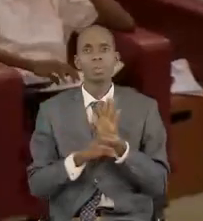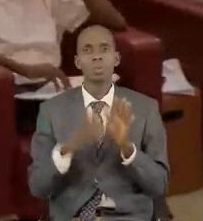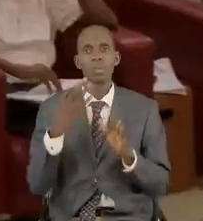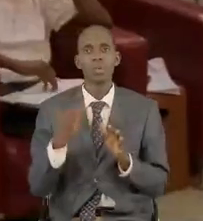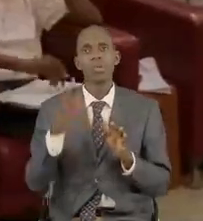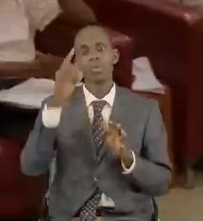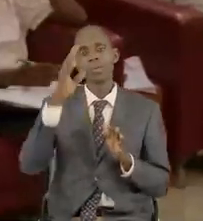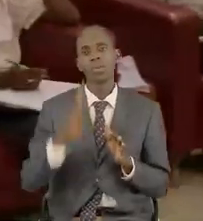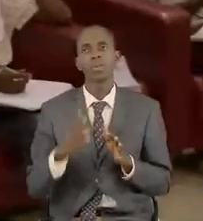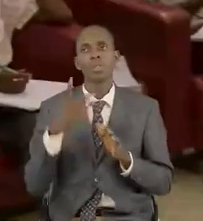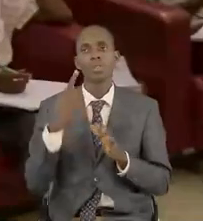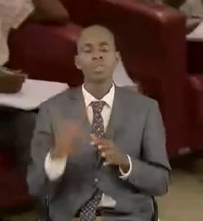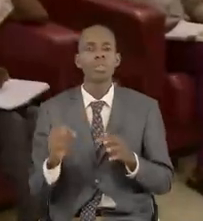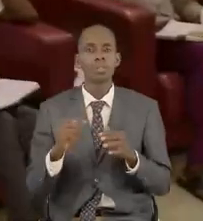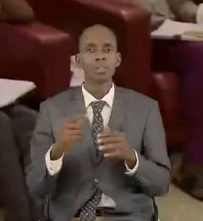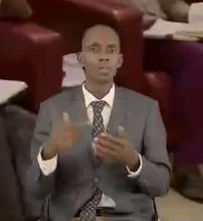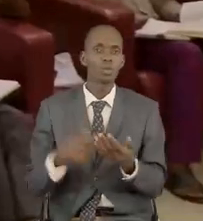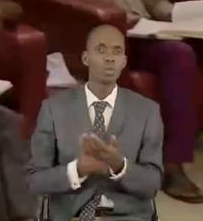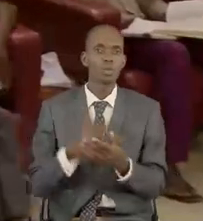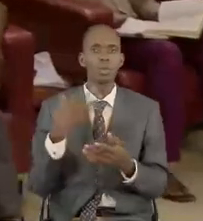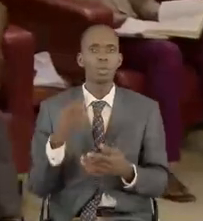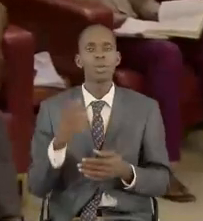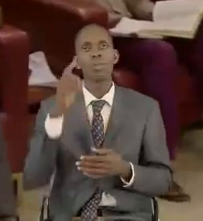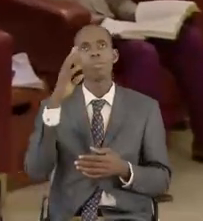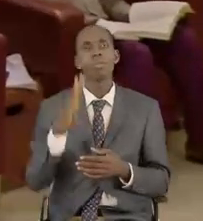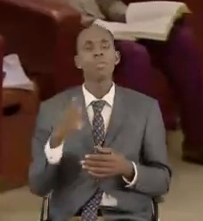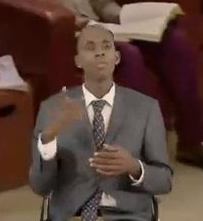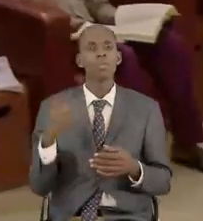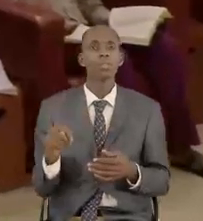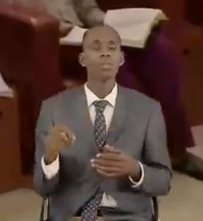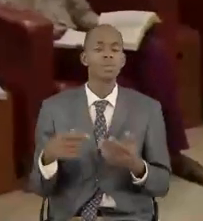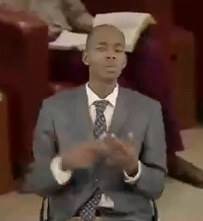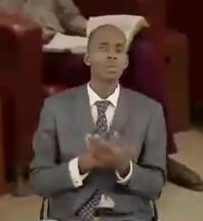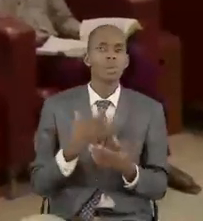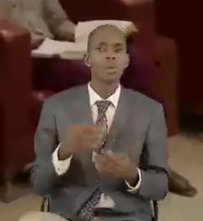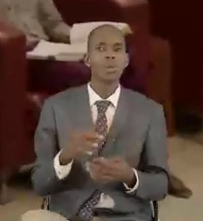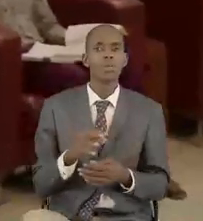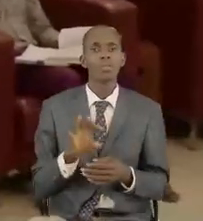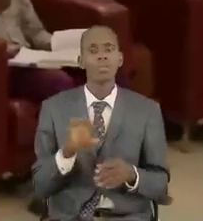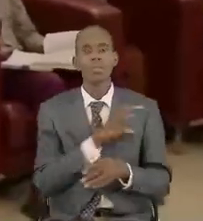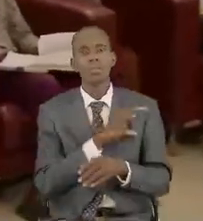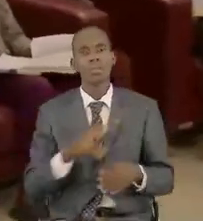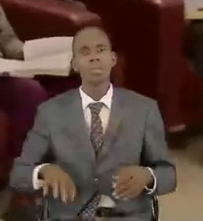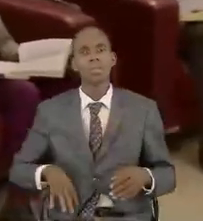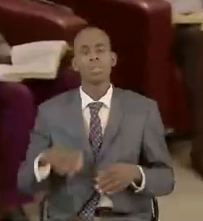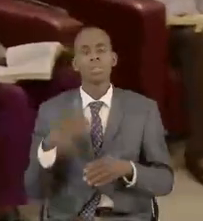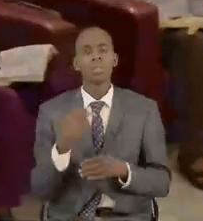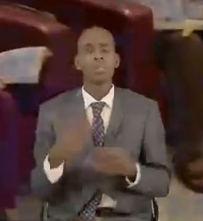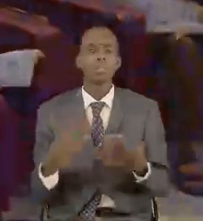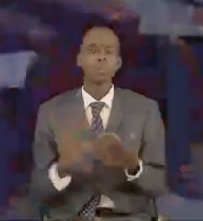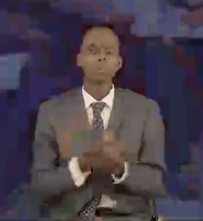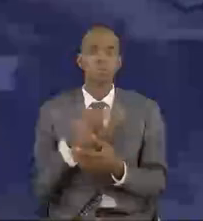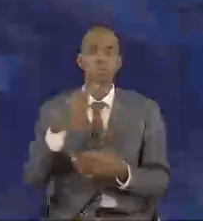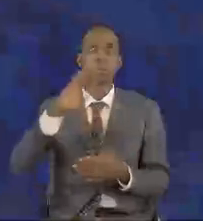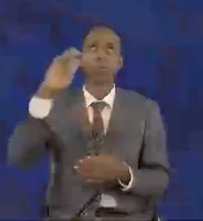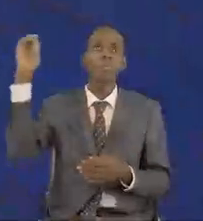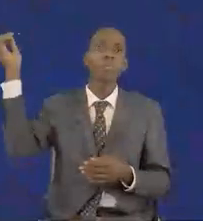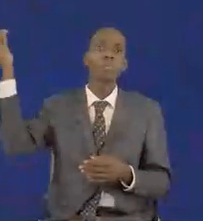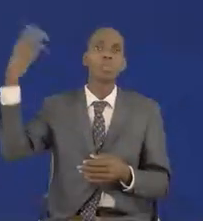fort bien le commandement de Dieu l'Évangile de Dieu l'évangile de Christ l'évangile de la